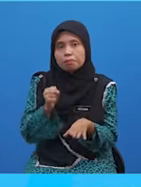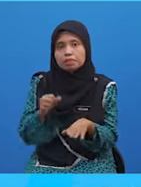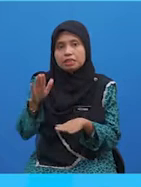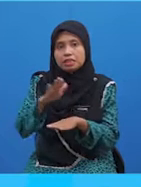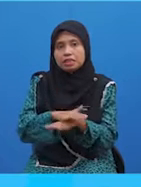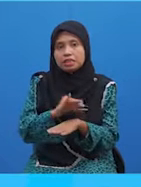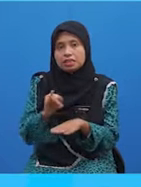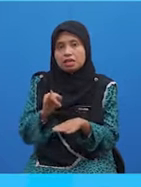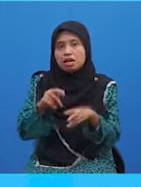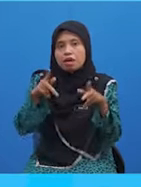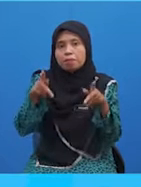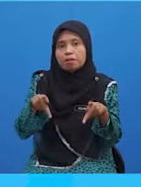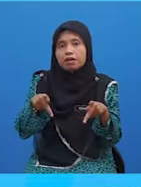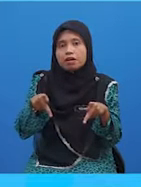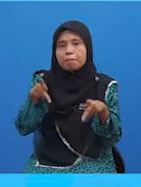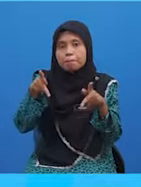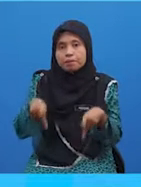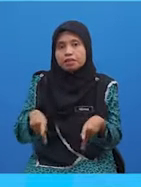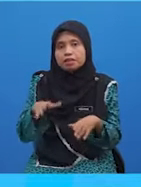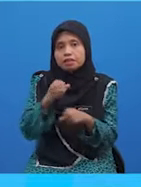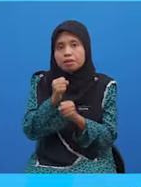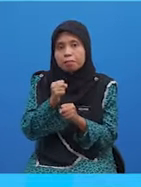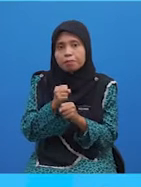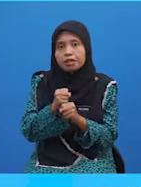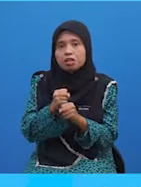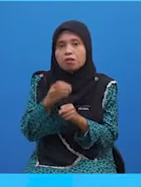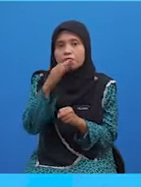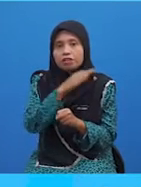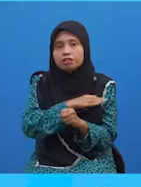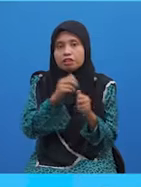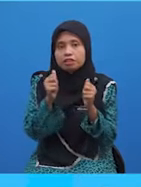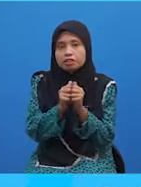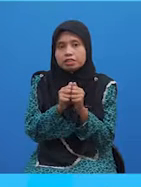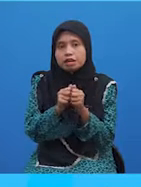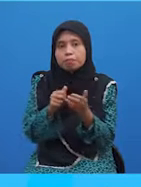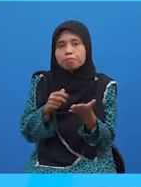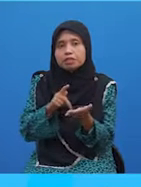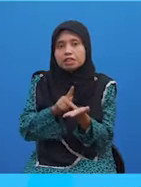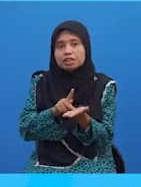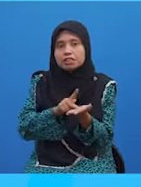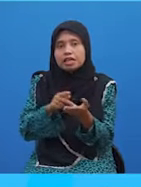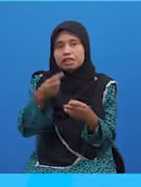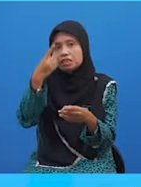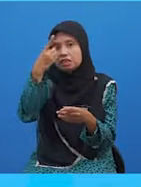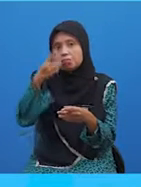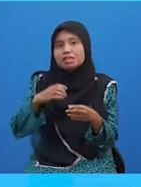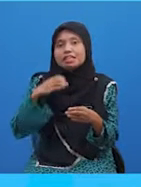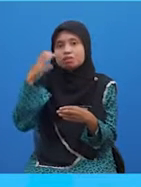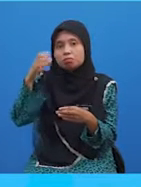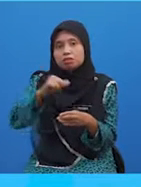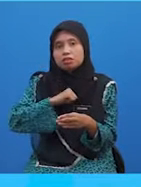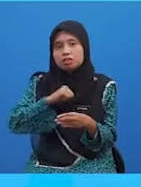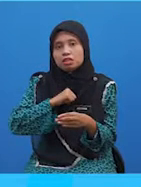dapat diatasi. Para pelajar dapat memanfaatkan dengan berkesan demi kecemerlangan